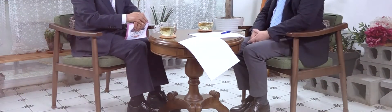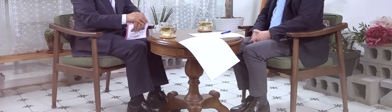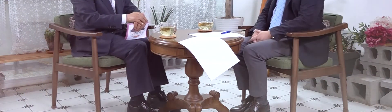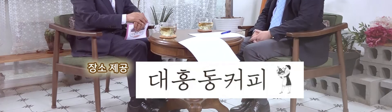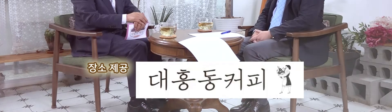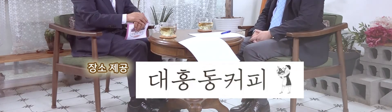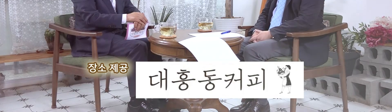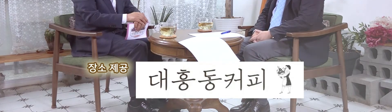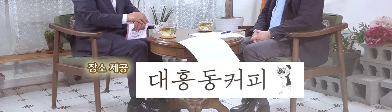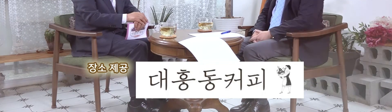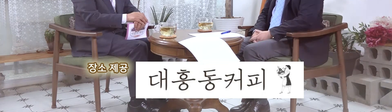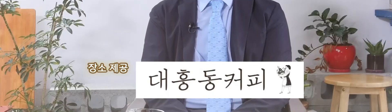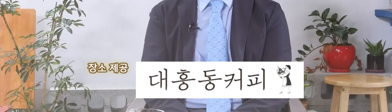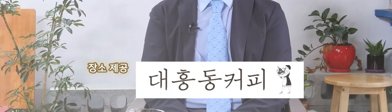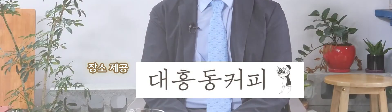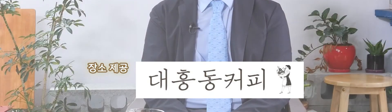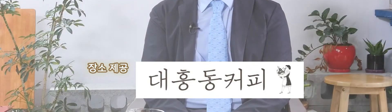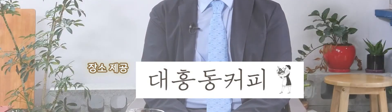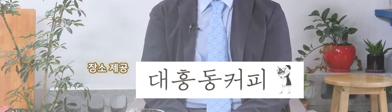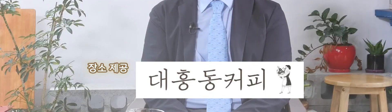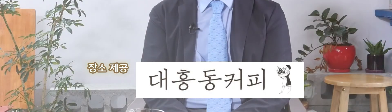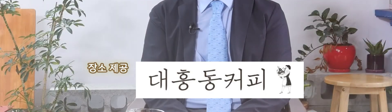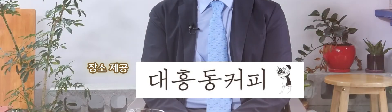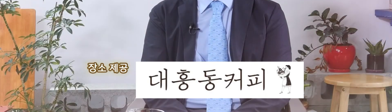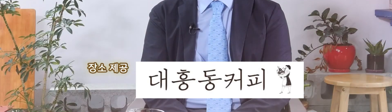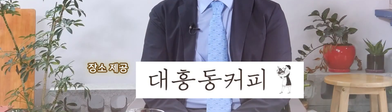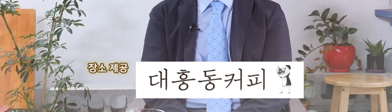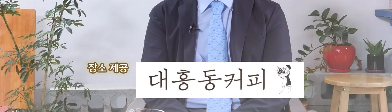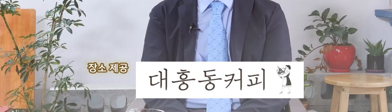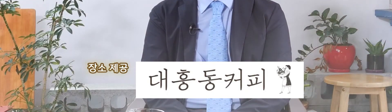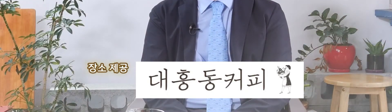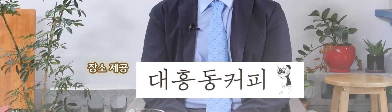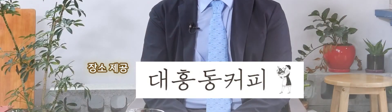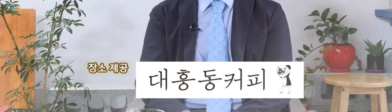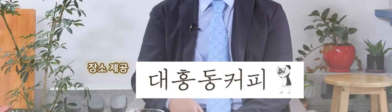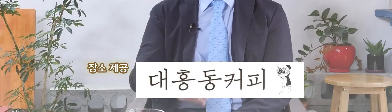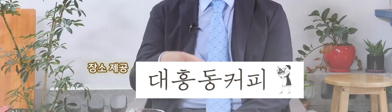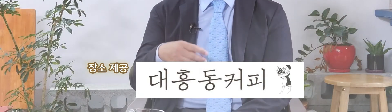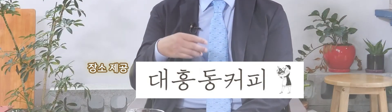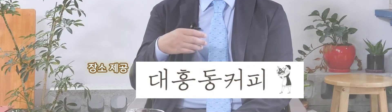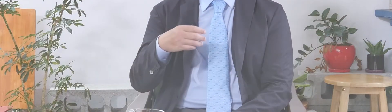빼놓고 행복한 시간은 학생이 공부를 하고 연구를 하면서